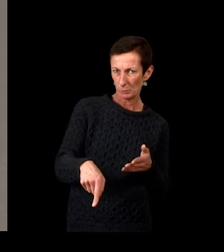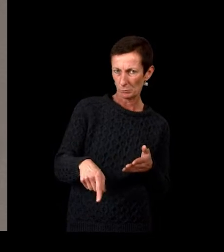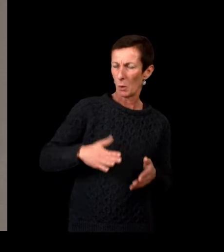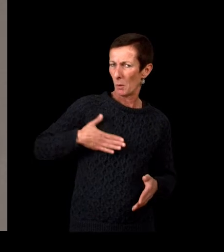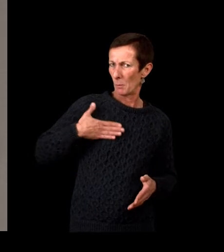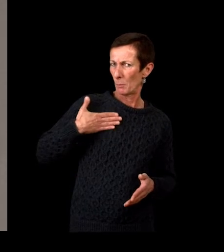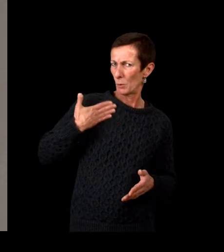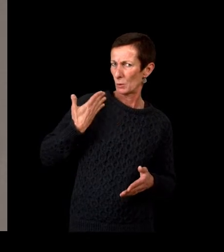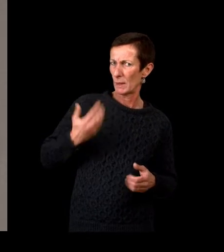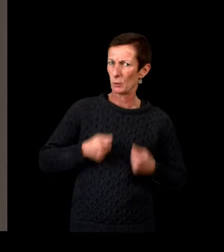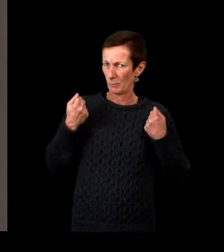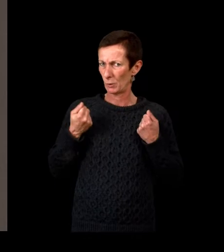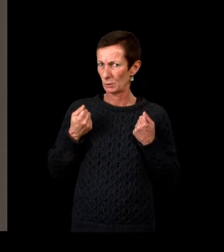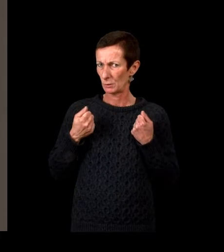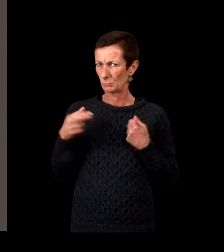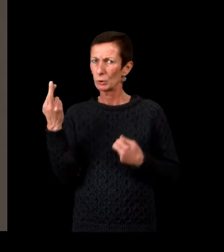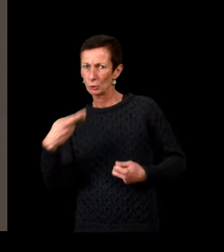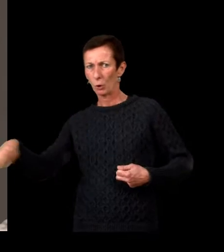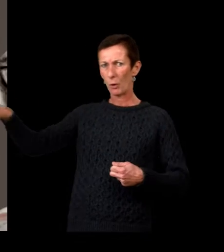de force. Je reviens.